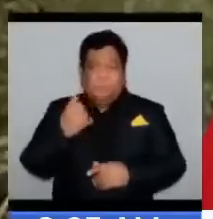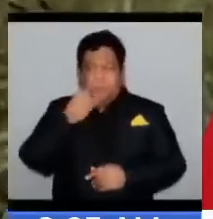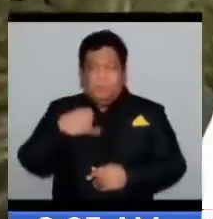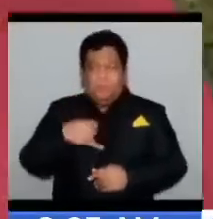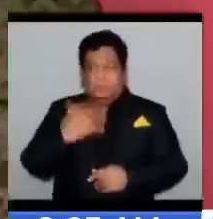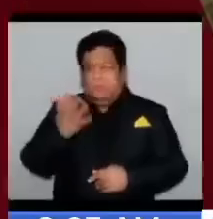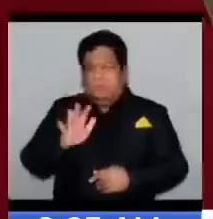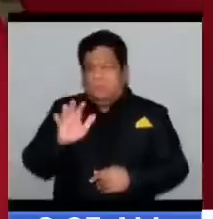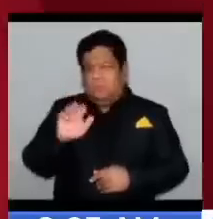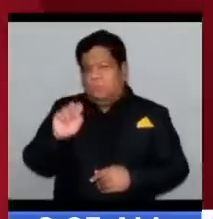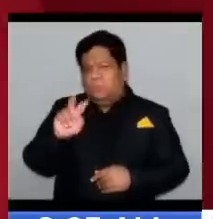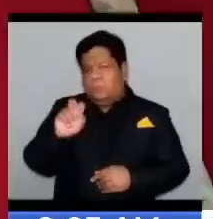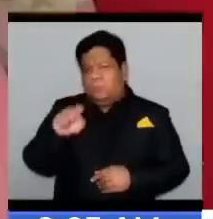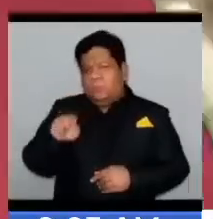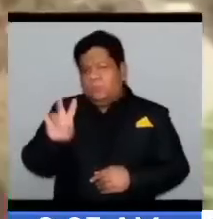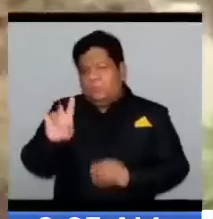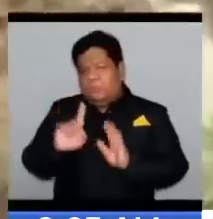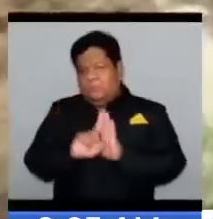City.